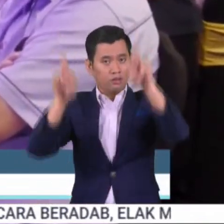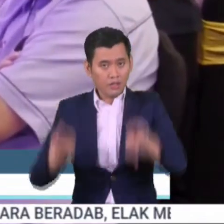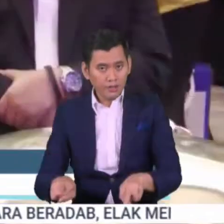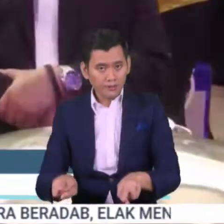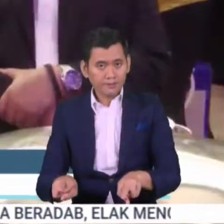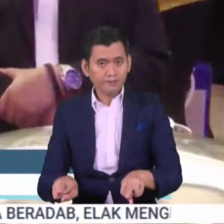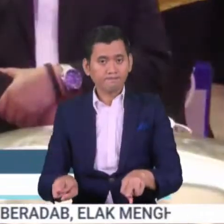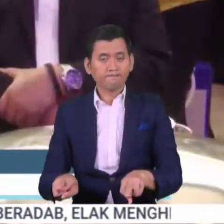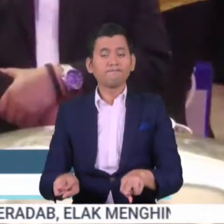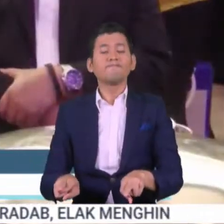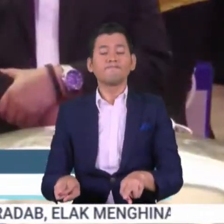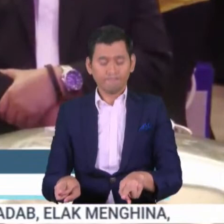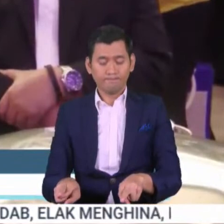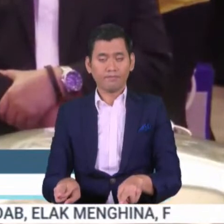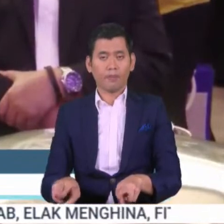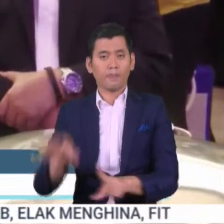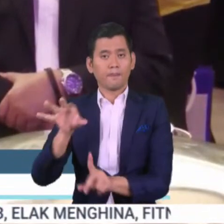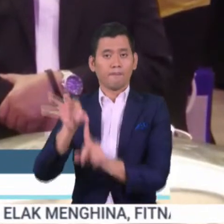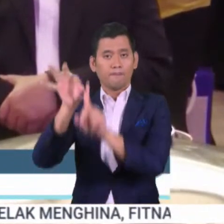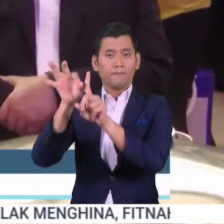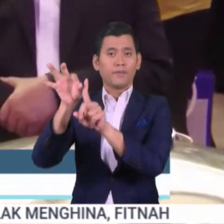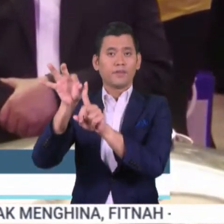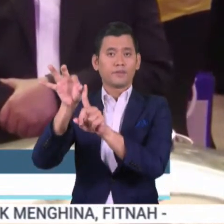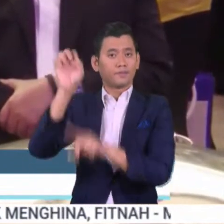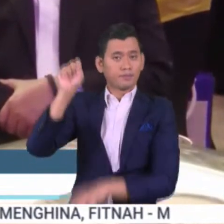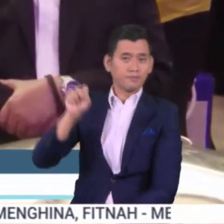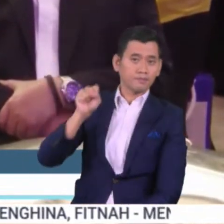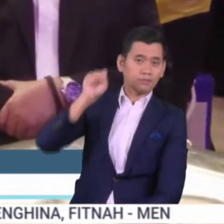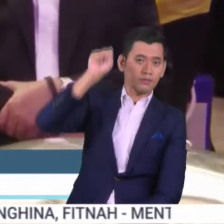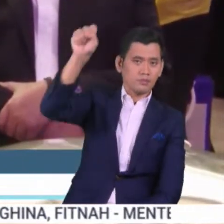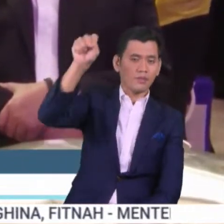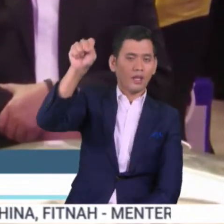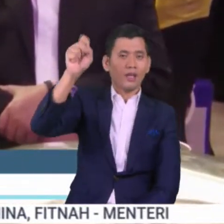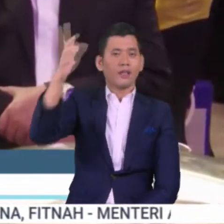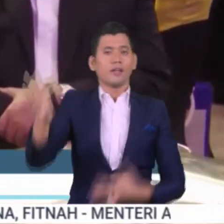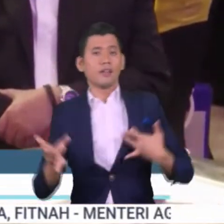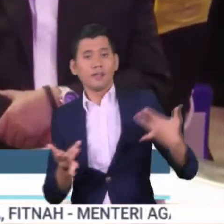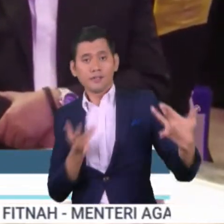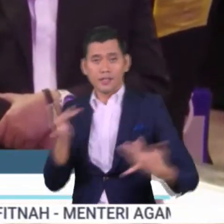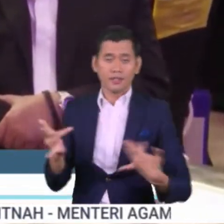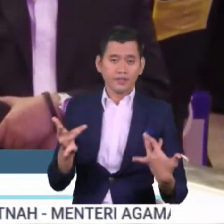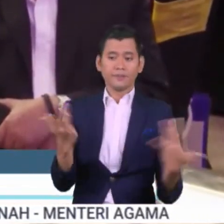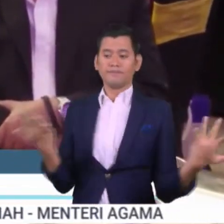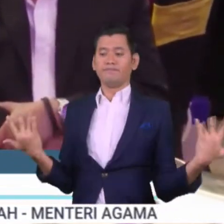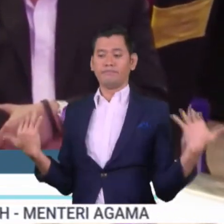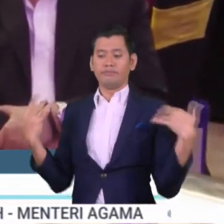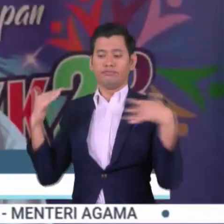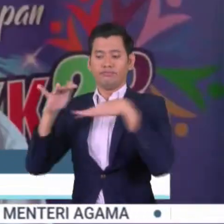warga penduduk khususnya di Sabah begitu gairahlah datang ramai-ramai ke